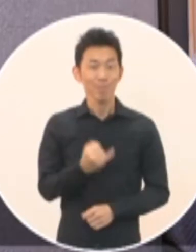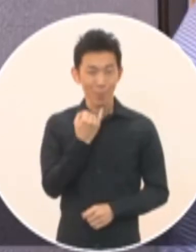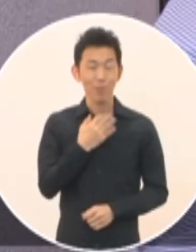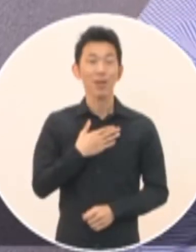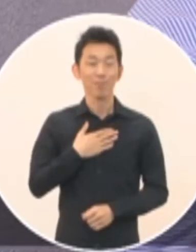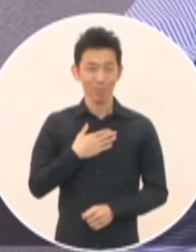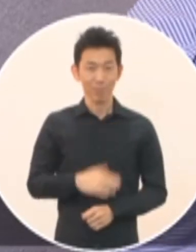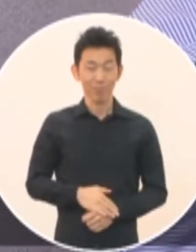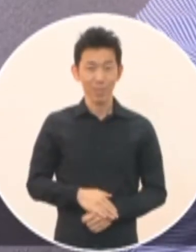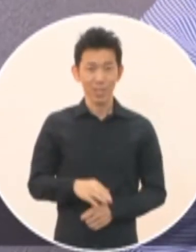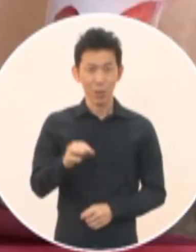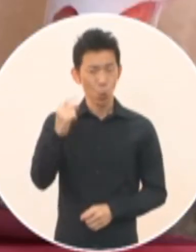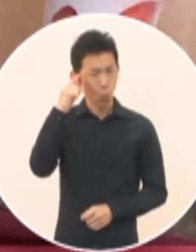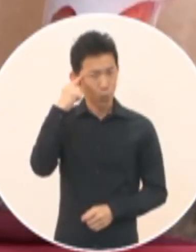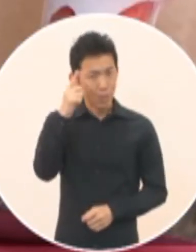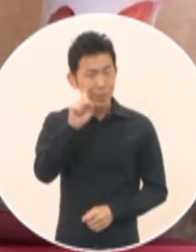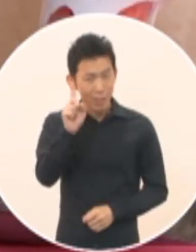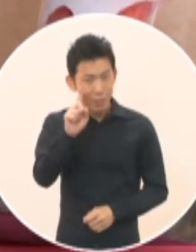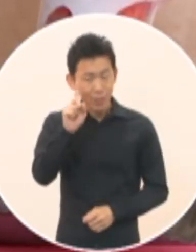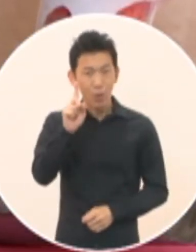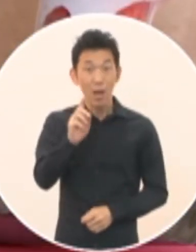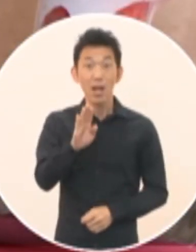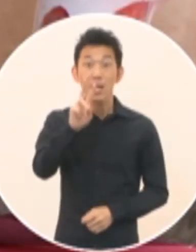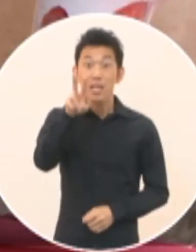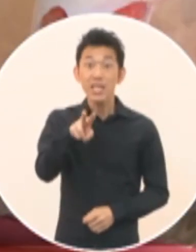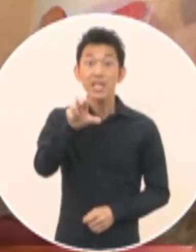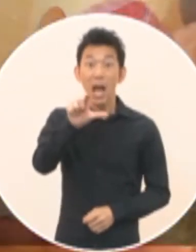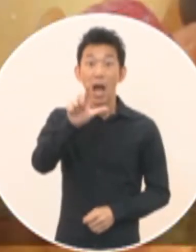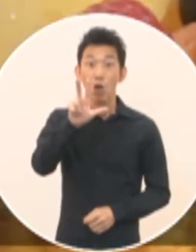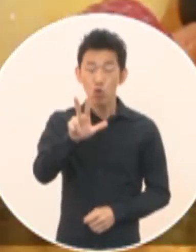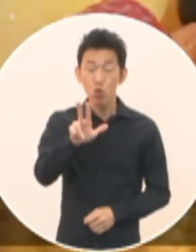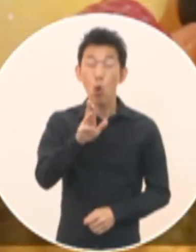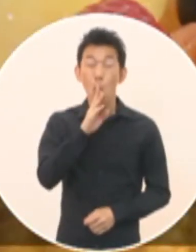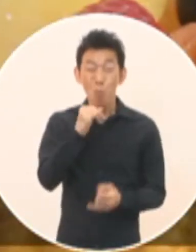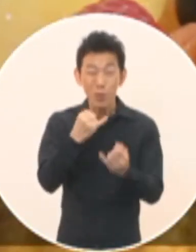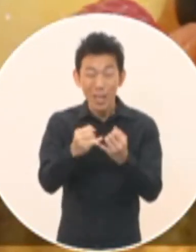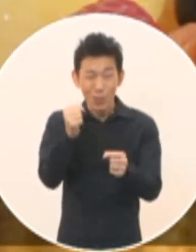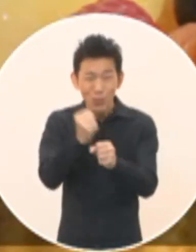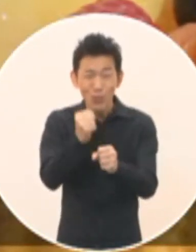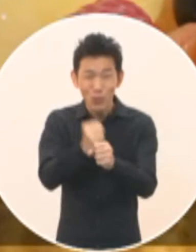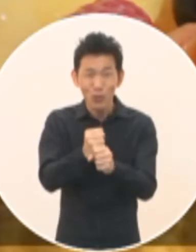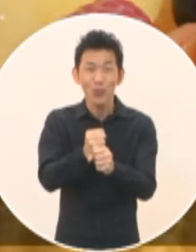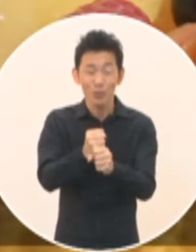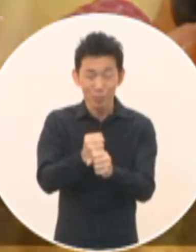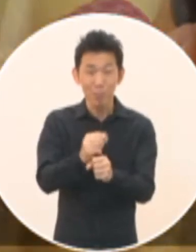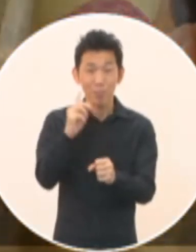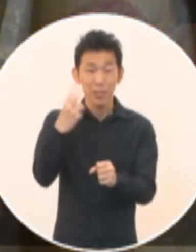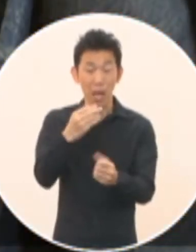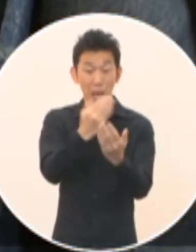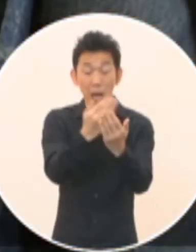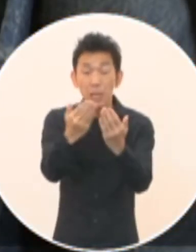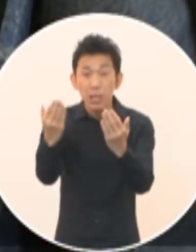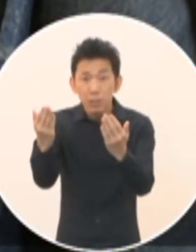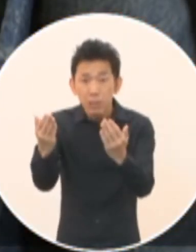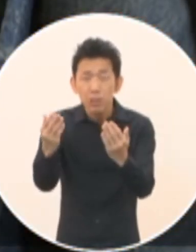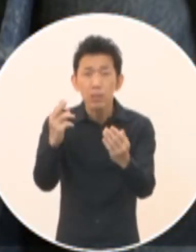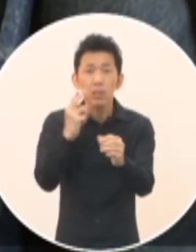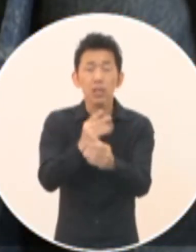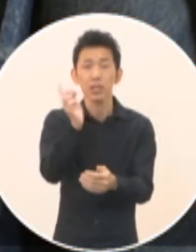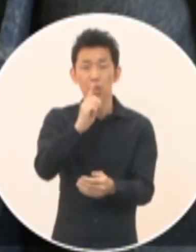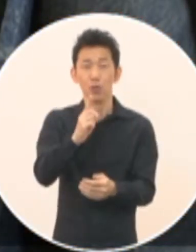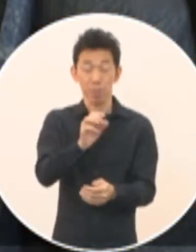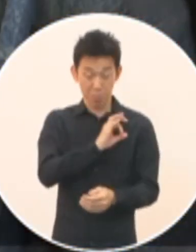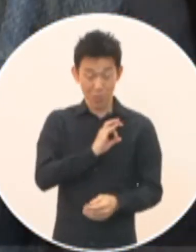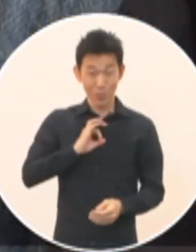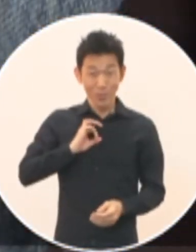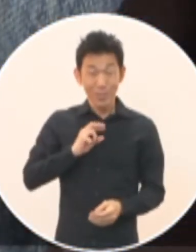作品のこだわりはよりリアルに近づけるように、そして見て飾っておくだけではなく、つけて楽しんで身